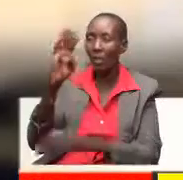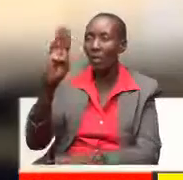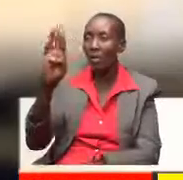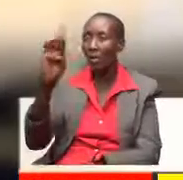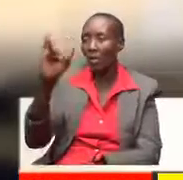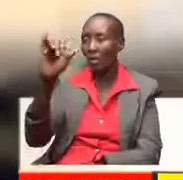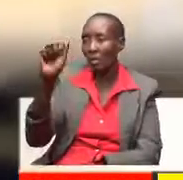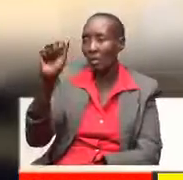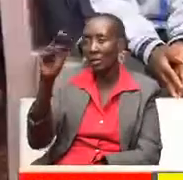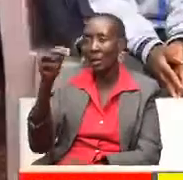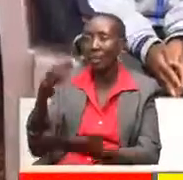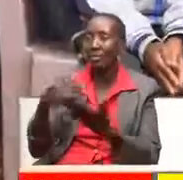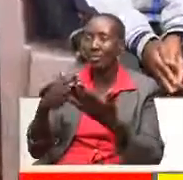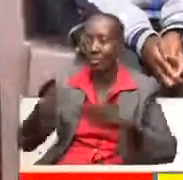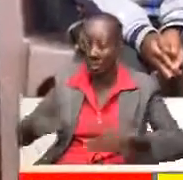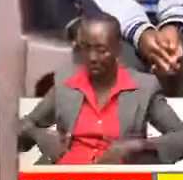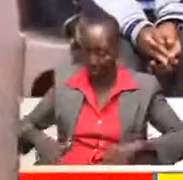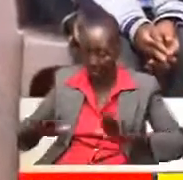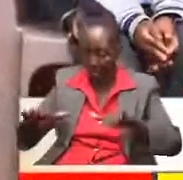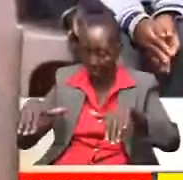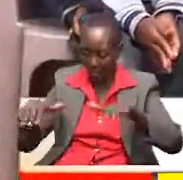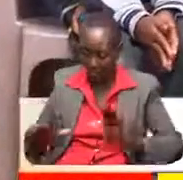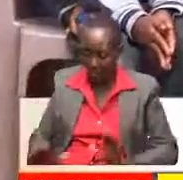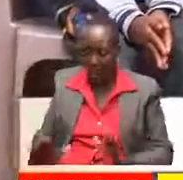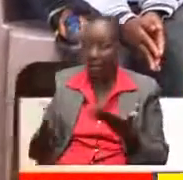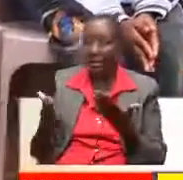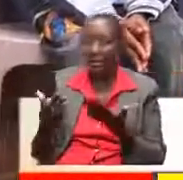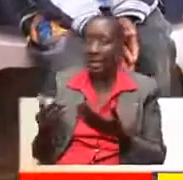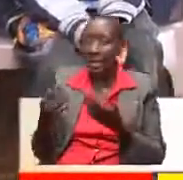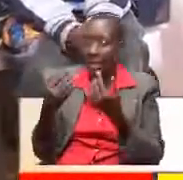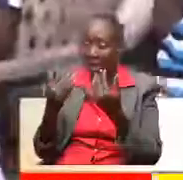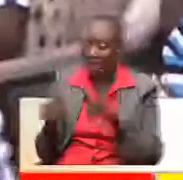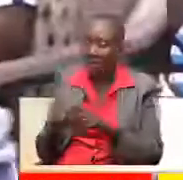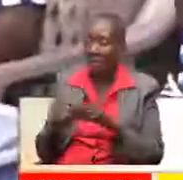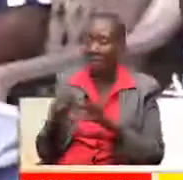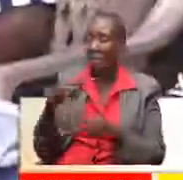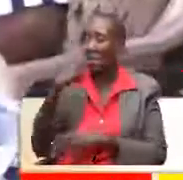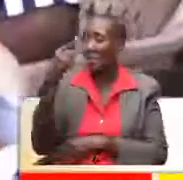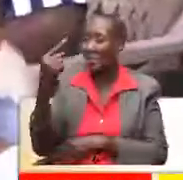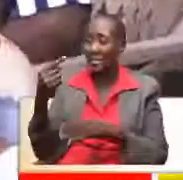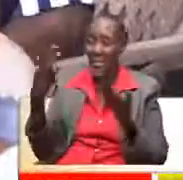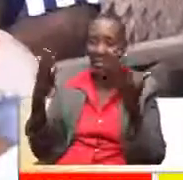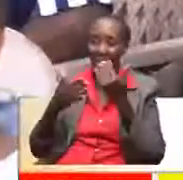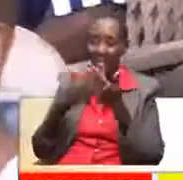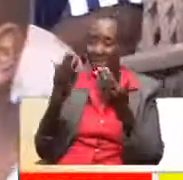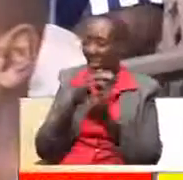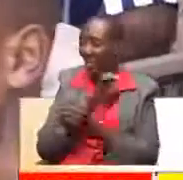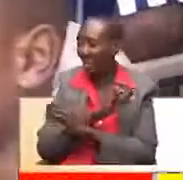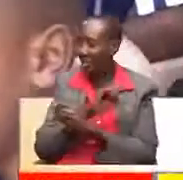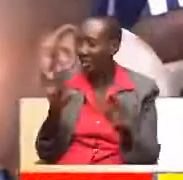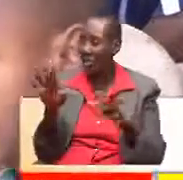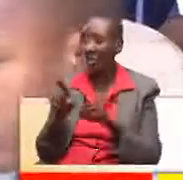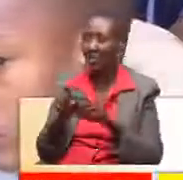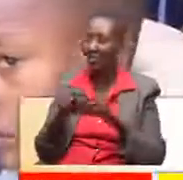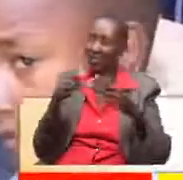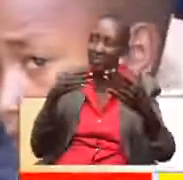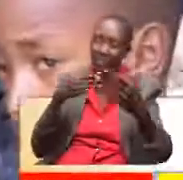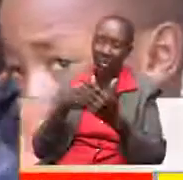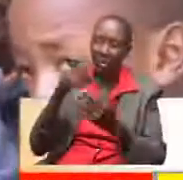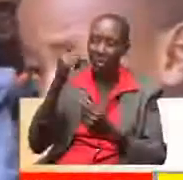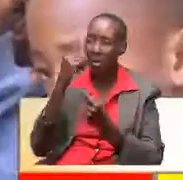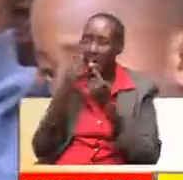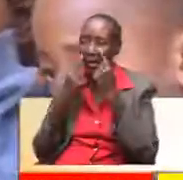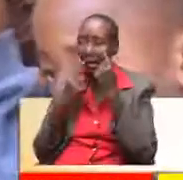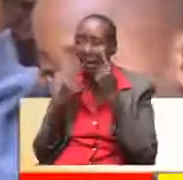sasa familia hiyo imetoa kauli ya kutoshughulikia swala hilo tena na kusitisha maombolezi.